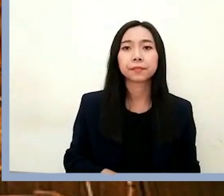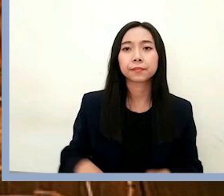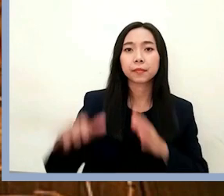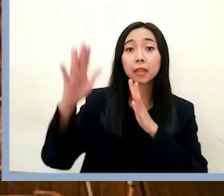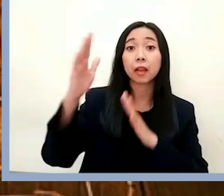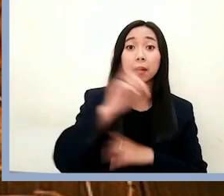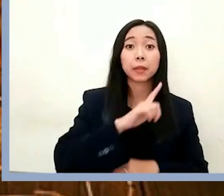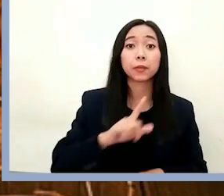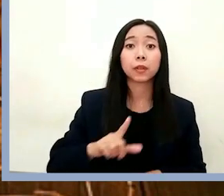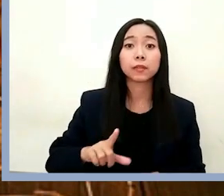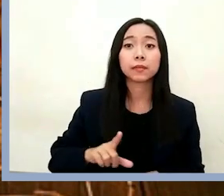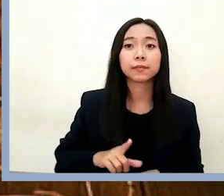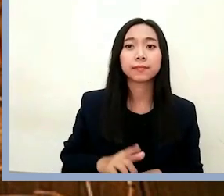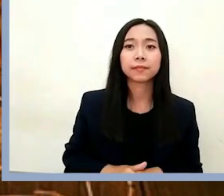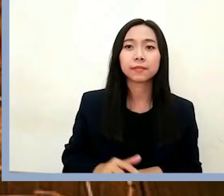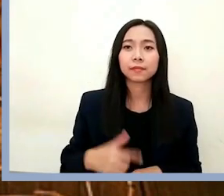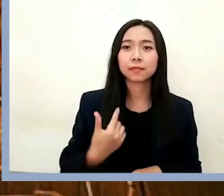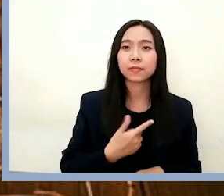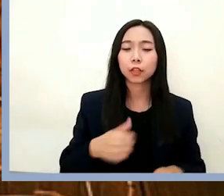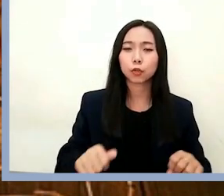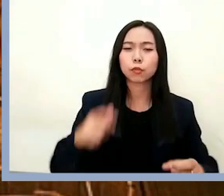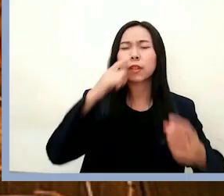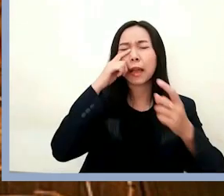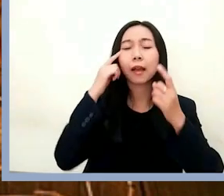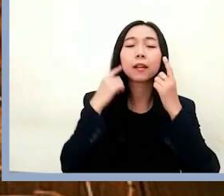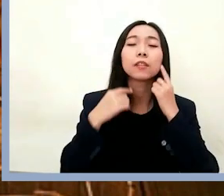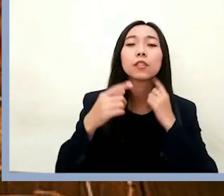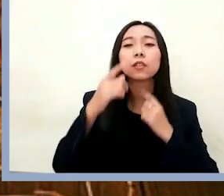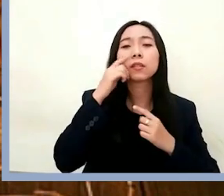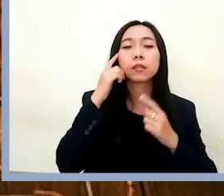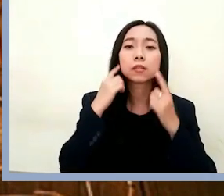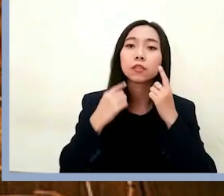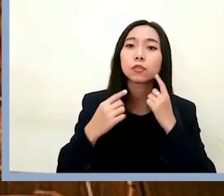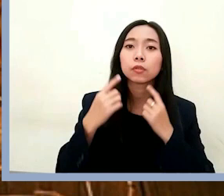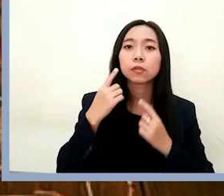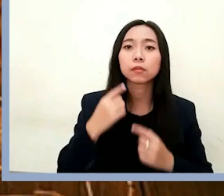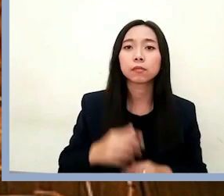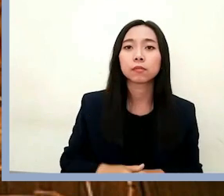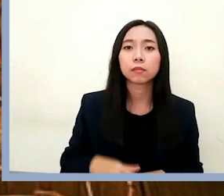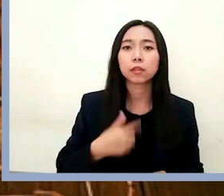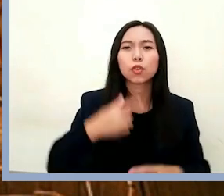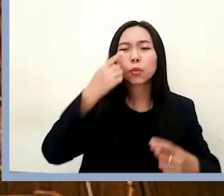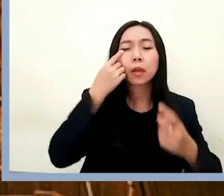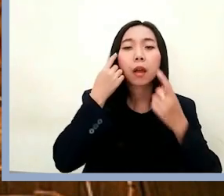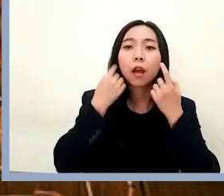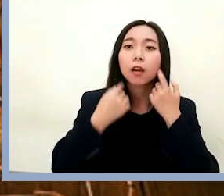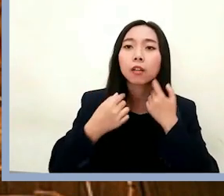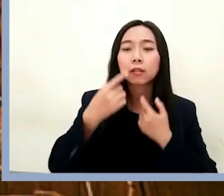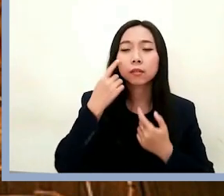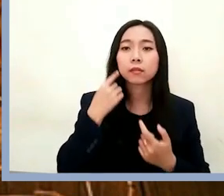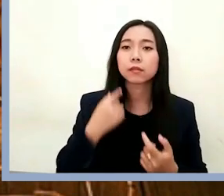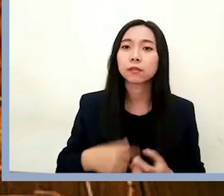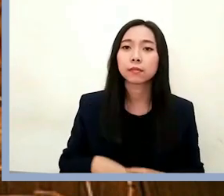Tuhan Mungkin kita bisa nangis-nangis kita bisa apa namanya mengeluarkan air mata tapi bisa dianggap tidak